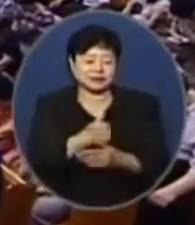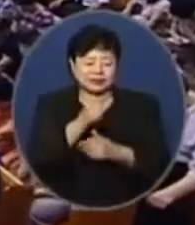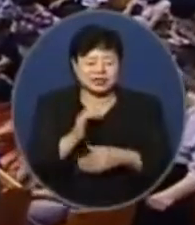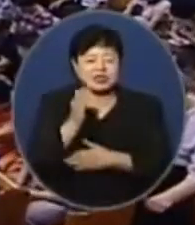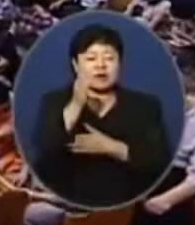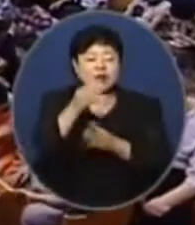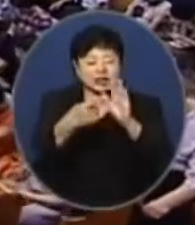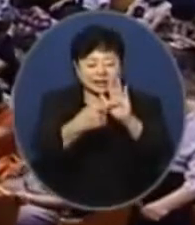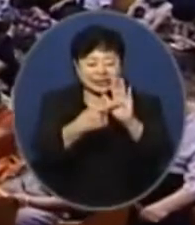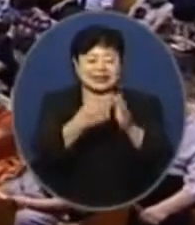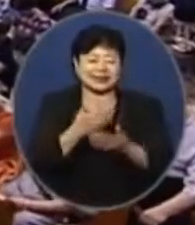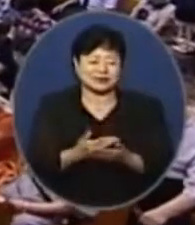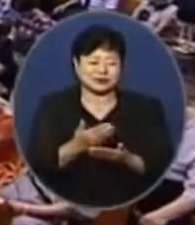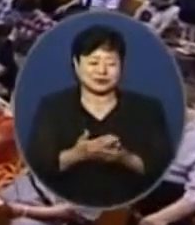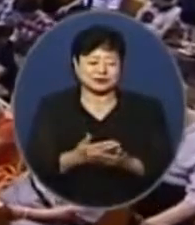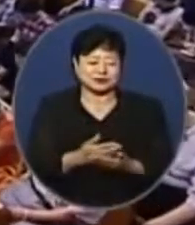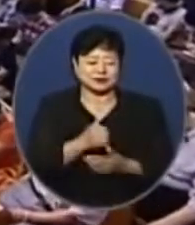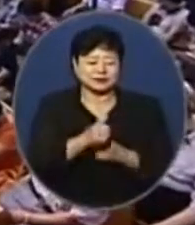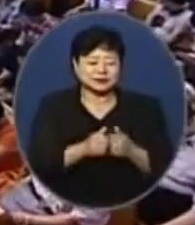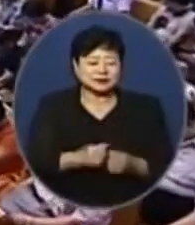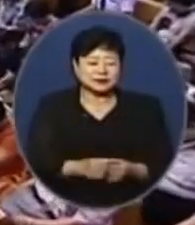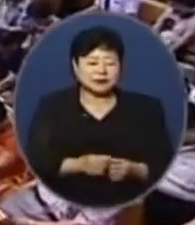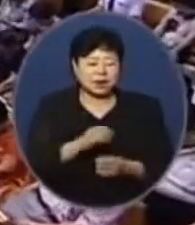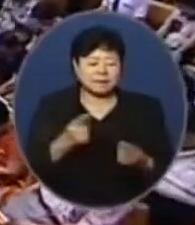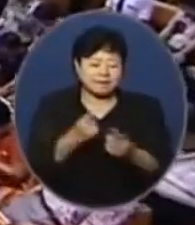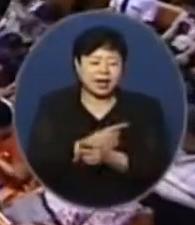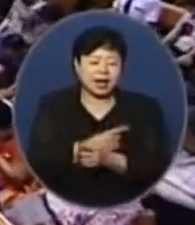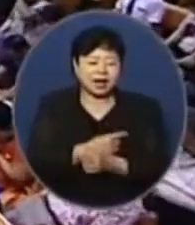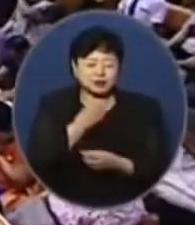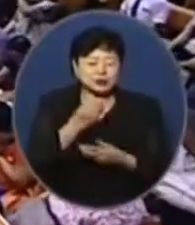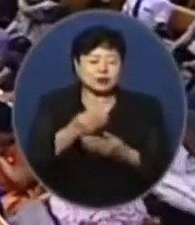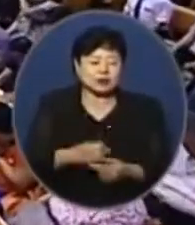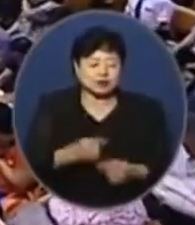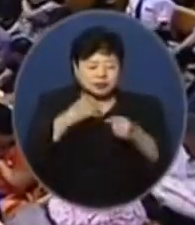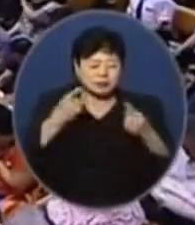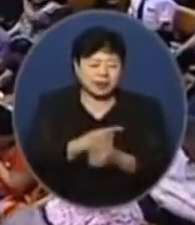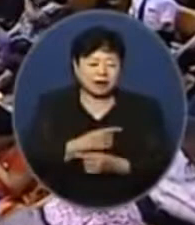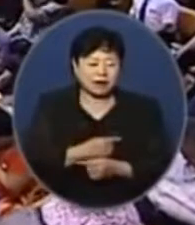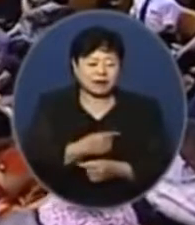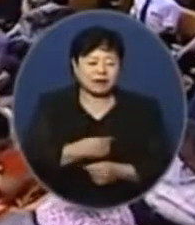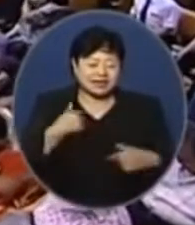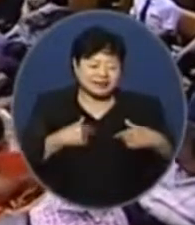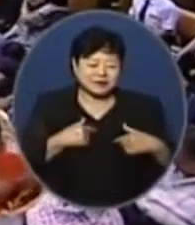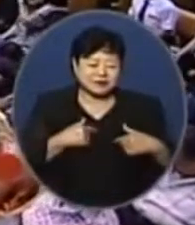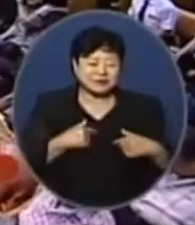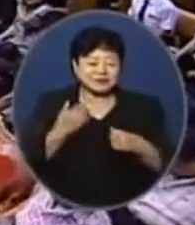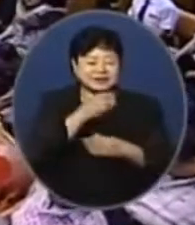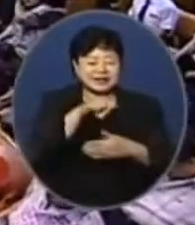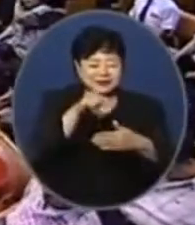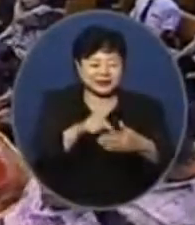하나님의 영광만 나타내게 하여 주옵소서. 고난이 변하여 축복으로 다가오고 슬픔이 변하여 기쁨으로 다가오는 그 은혜 속에 우리가 일생